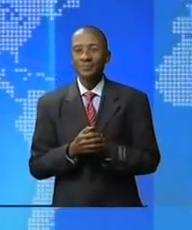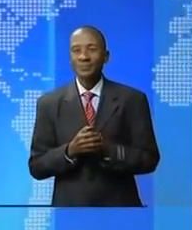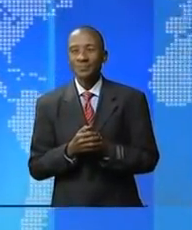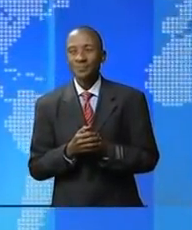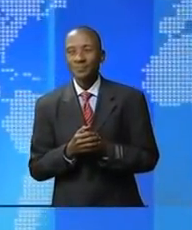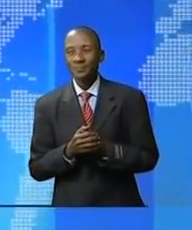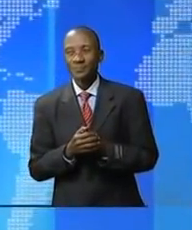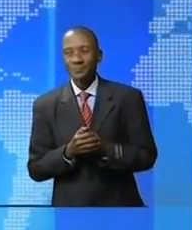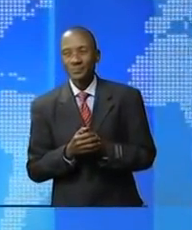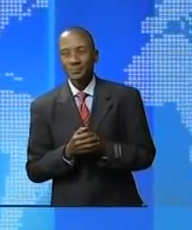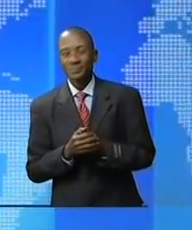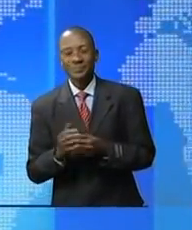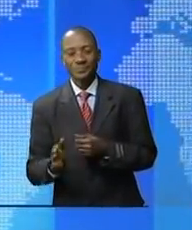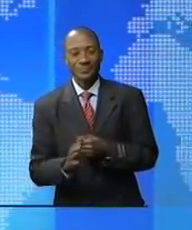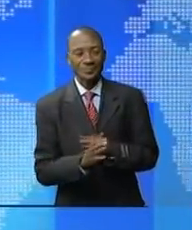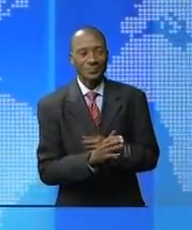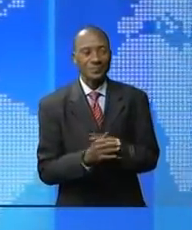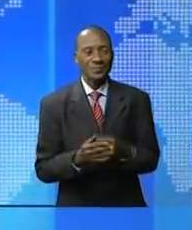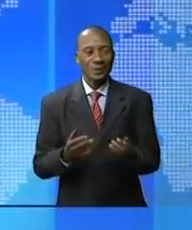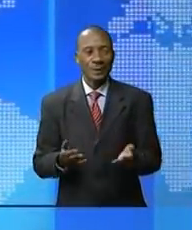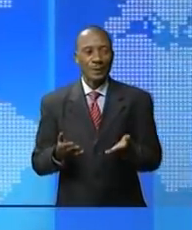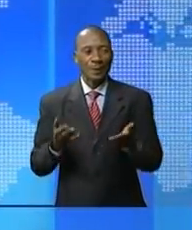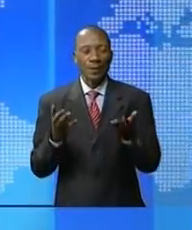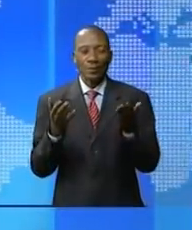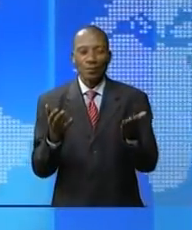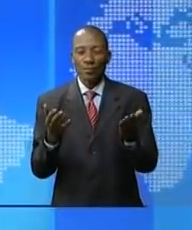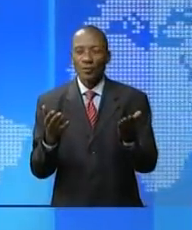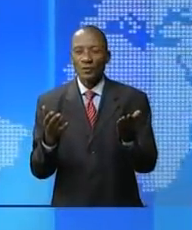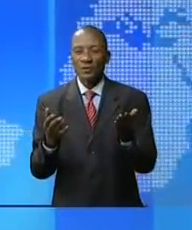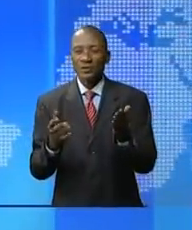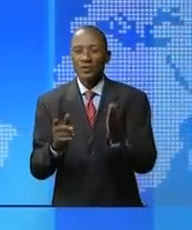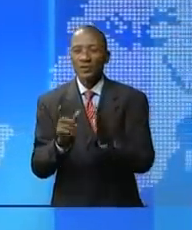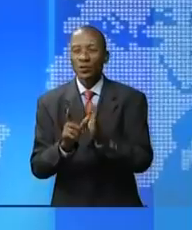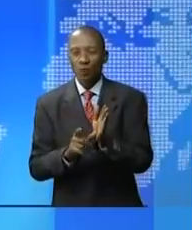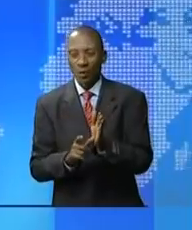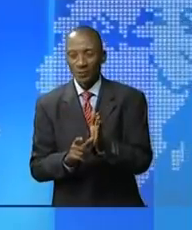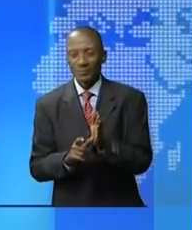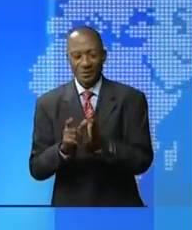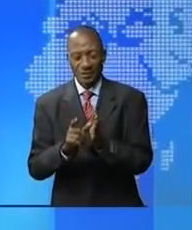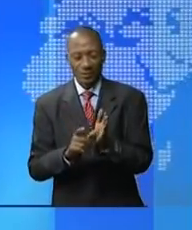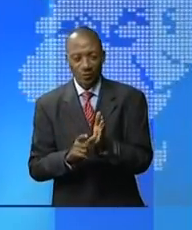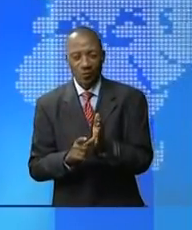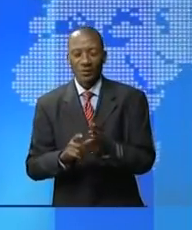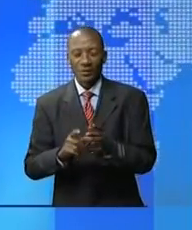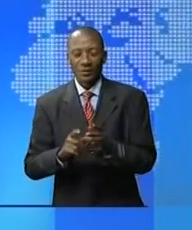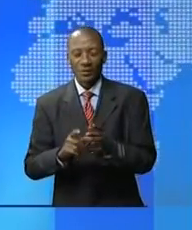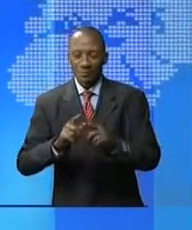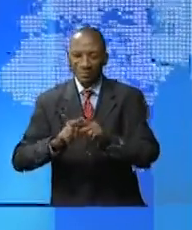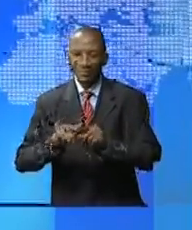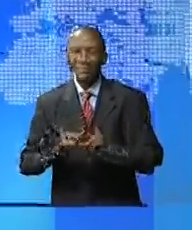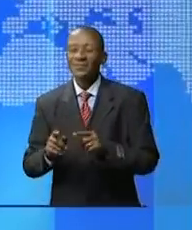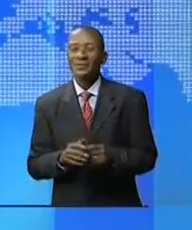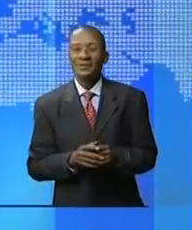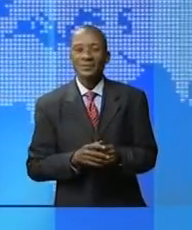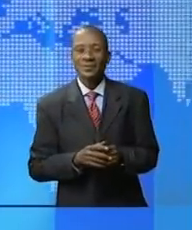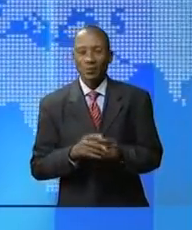la proposition de loi sur la congolité n'a pas été retenue parmi le point à traiter au cours de